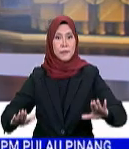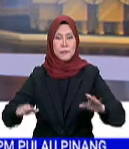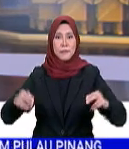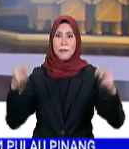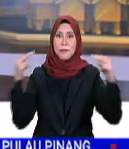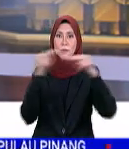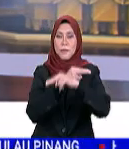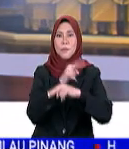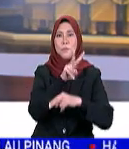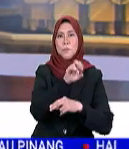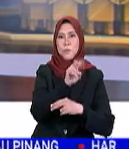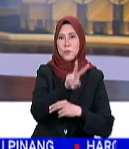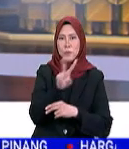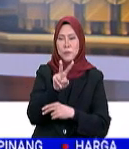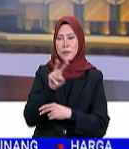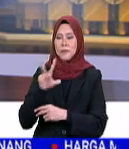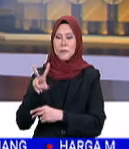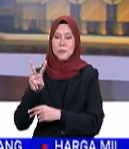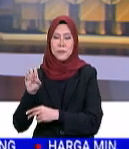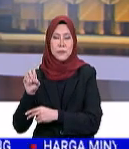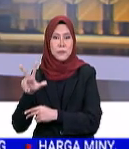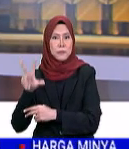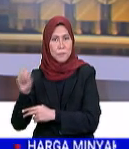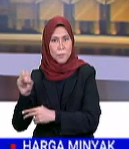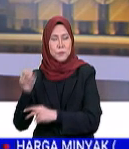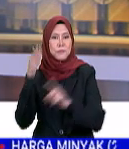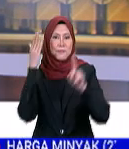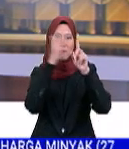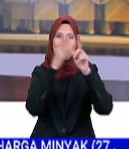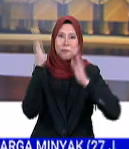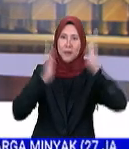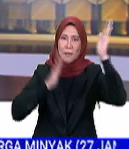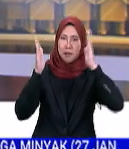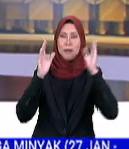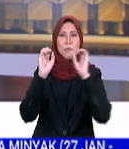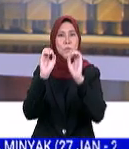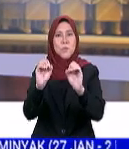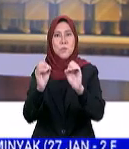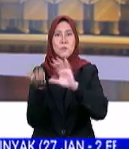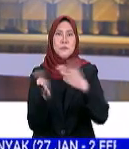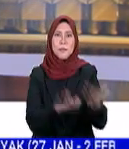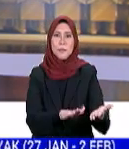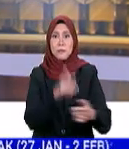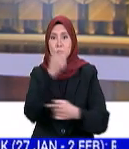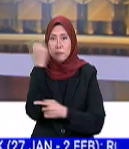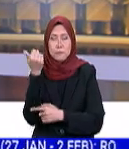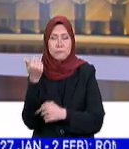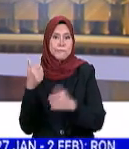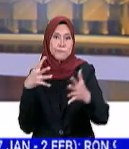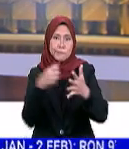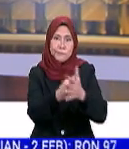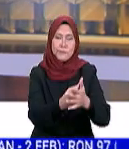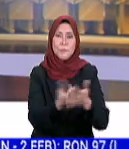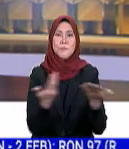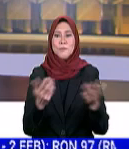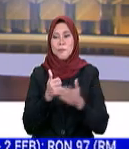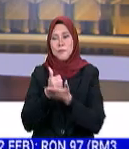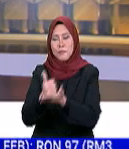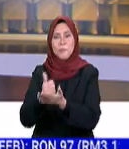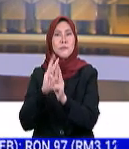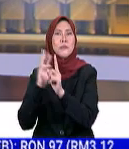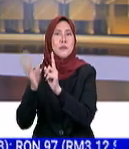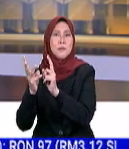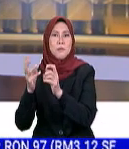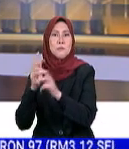Raya 2022-2030 ini bertujuan menjadikan Malaysia negara sifar kematian akibat naas di samping melindungi kebajikan